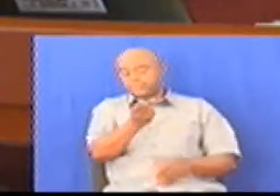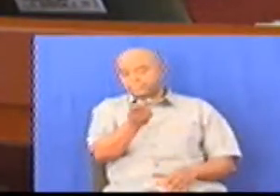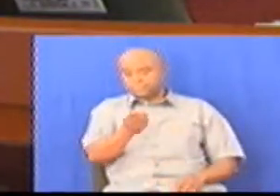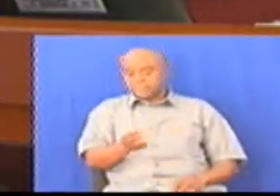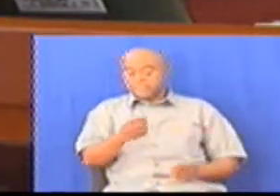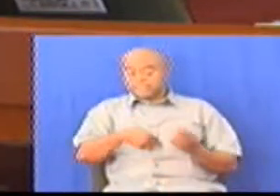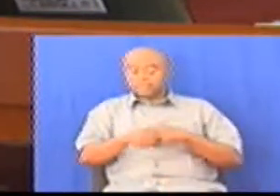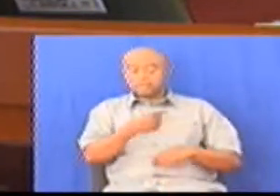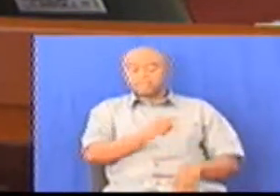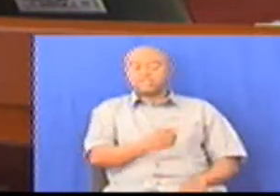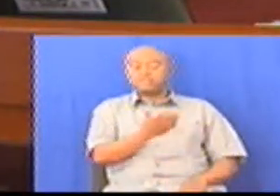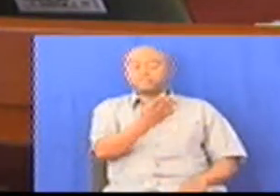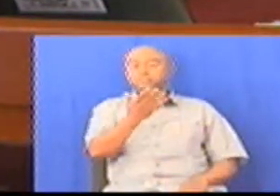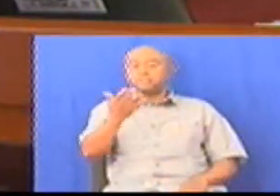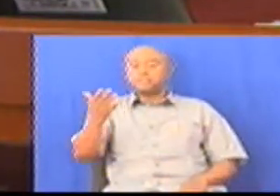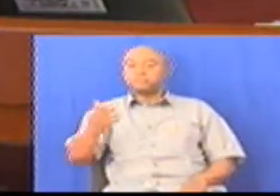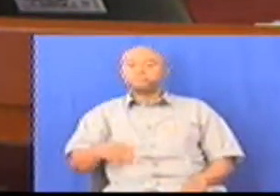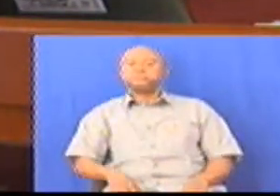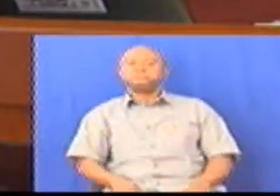dakika 5-5.